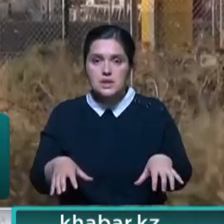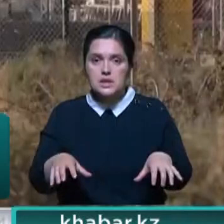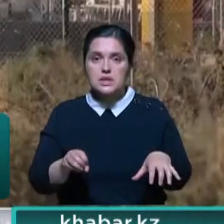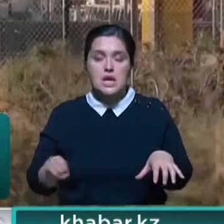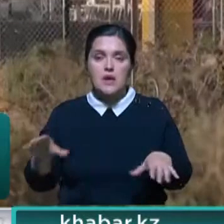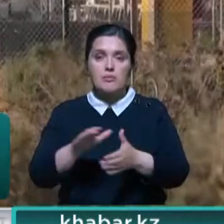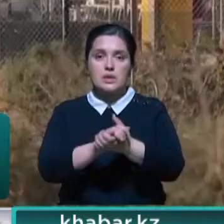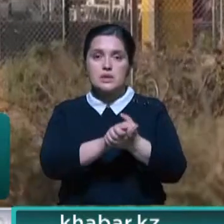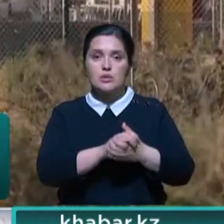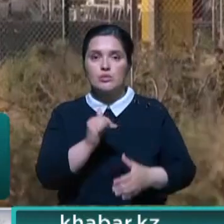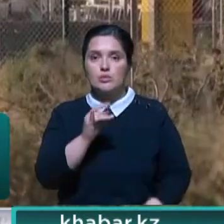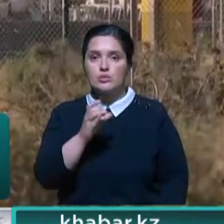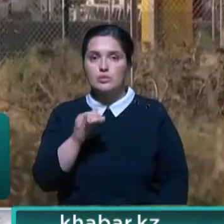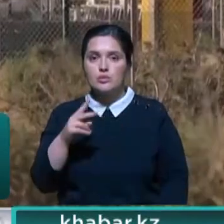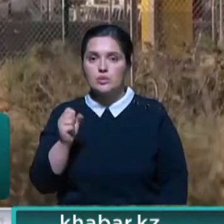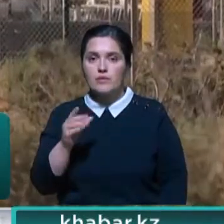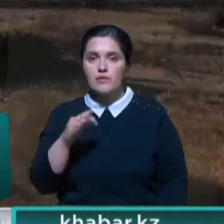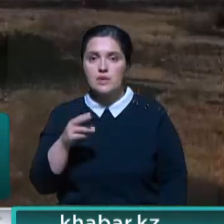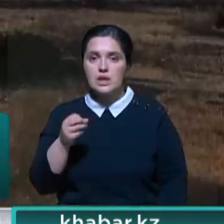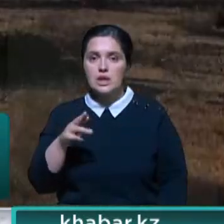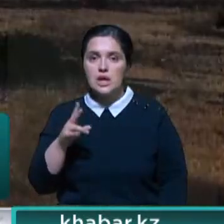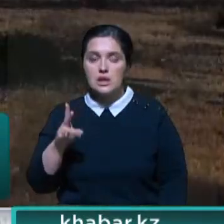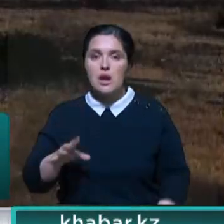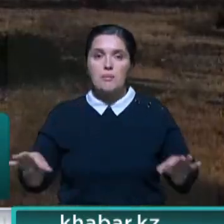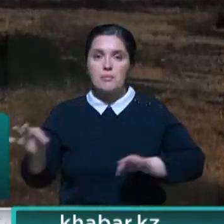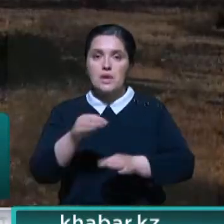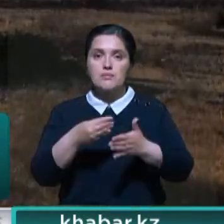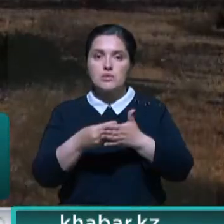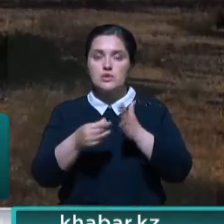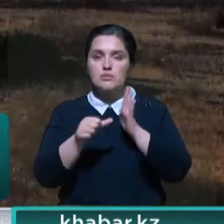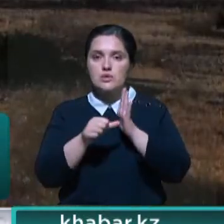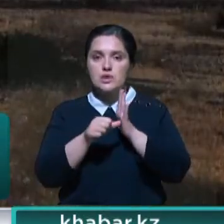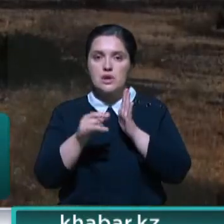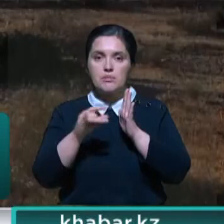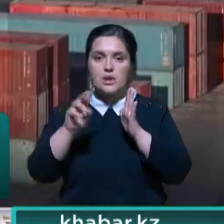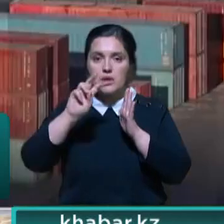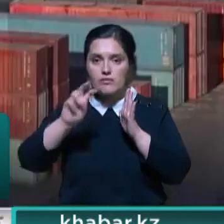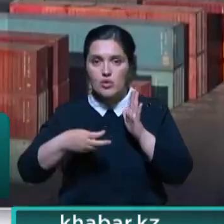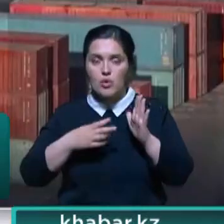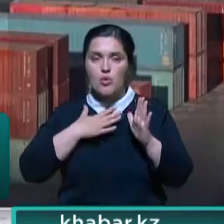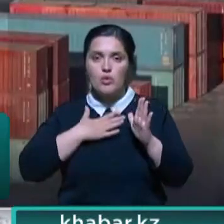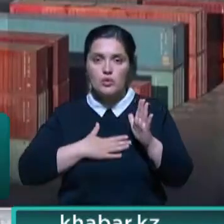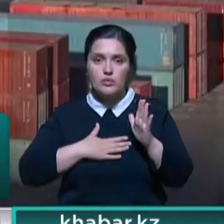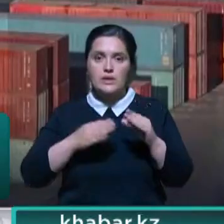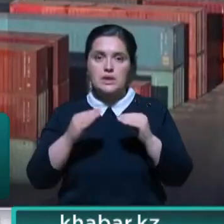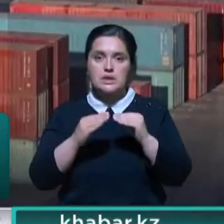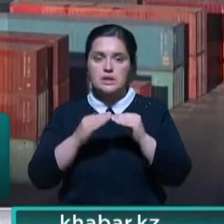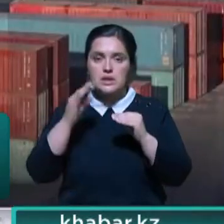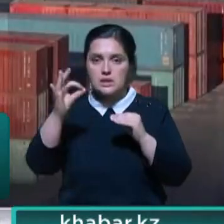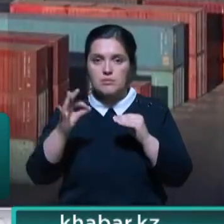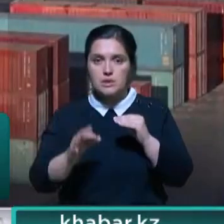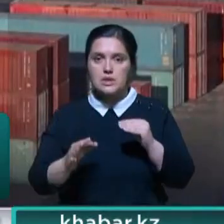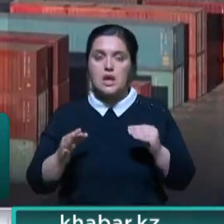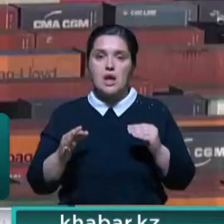словам председателя Европейского союза Урсулы фон дер Ляйен, проект с бюджетом 6 миллиардов долларов удовлетворит